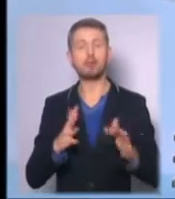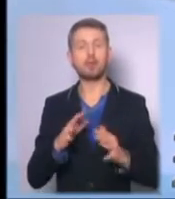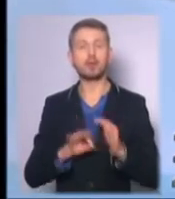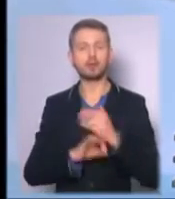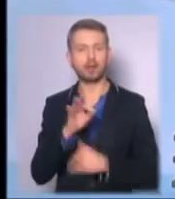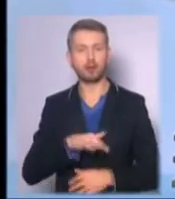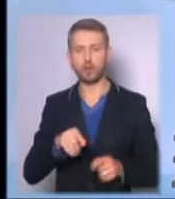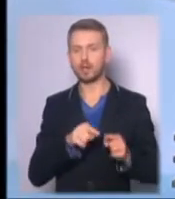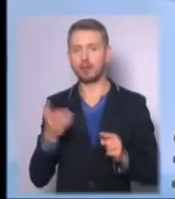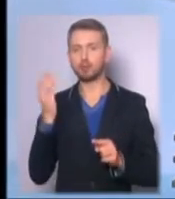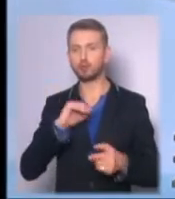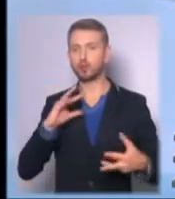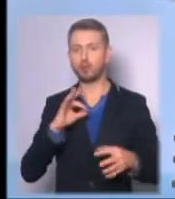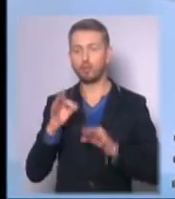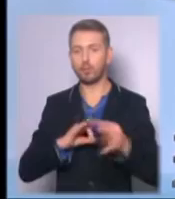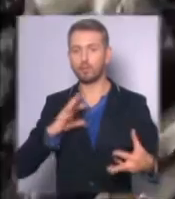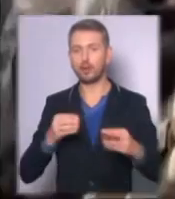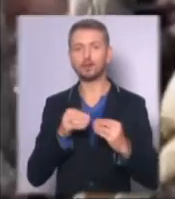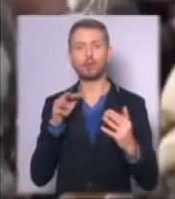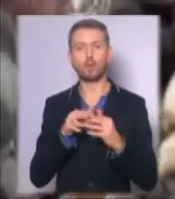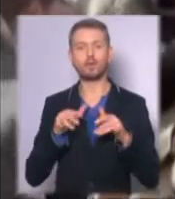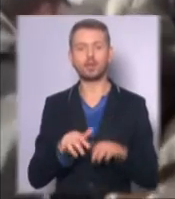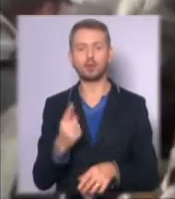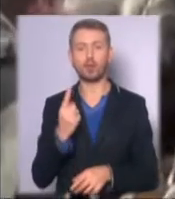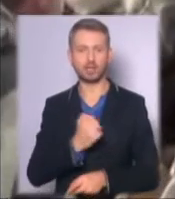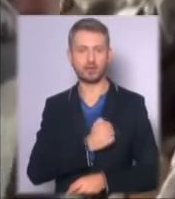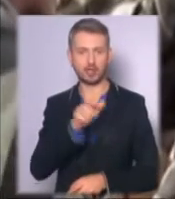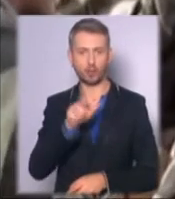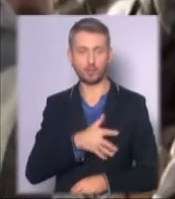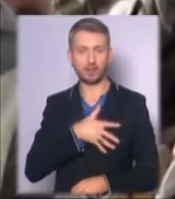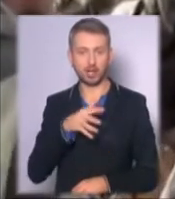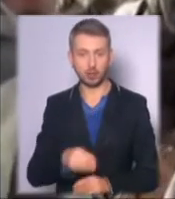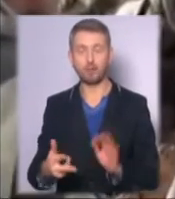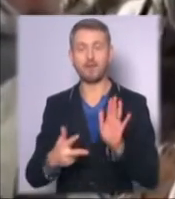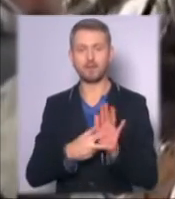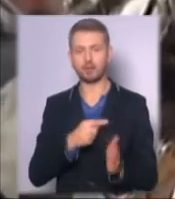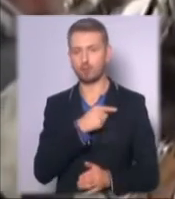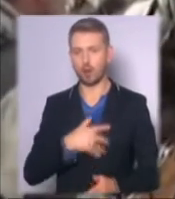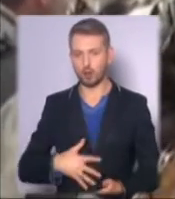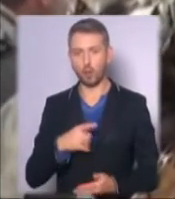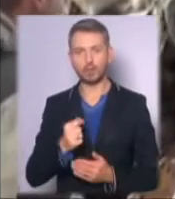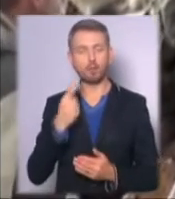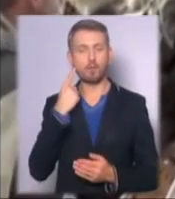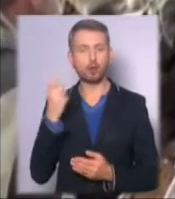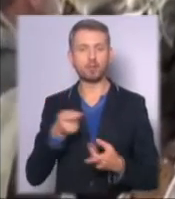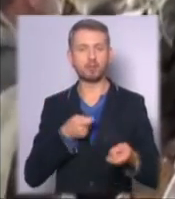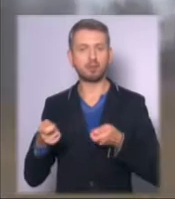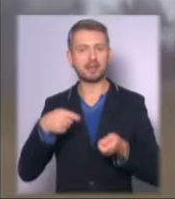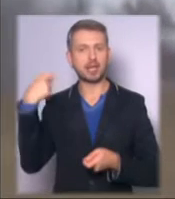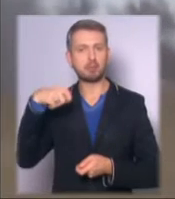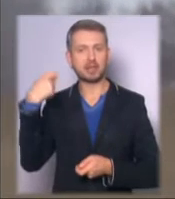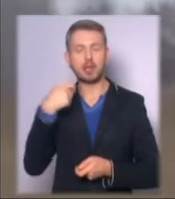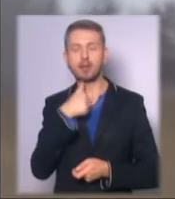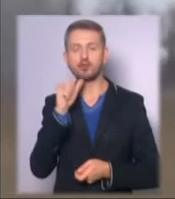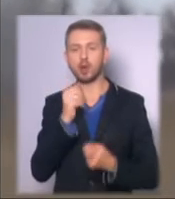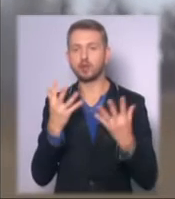За минулу добу внаслідок бойових дій один український військовий загинув, 8 бійців було поранено. За повідомленням адміністрації президента, вчорашній